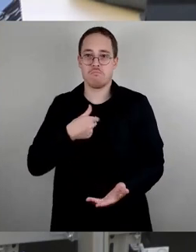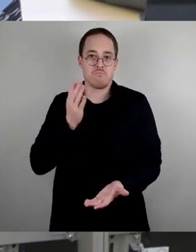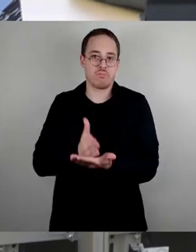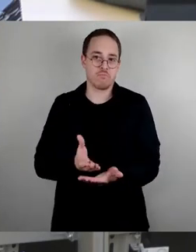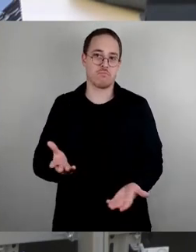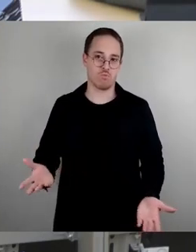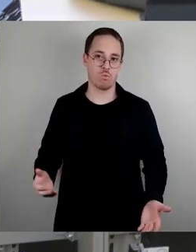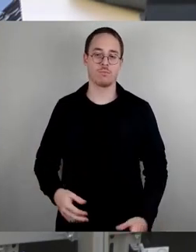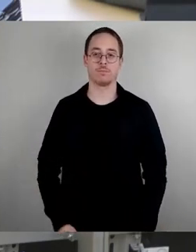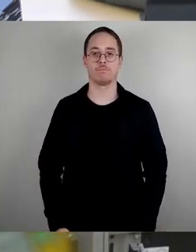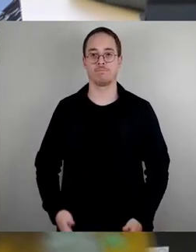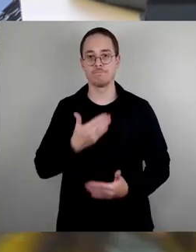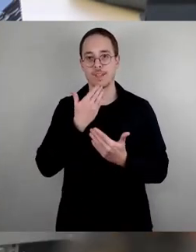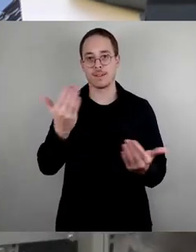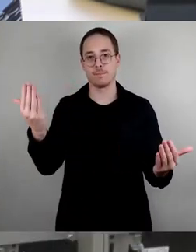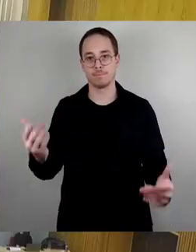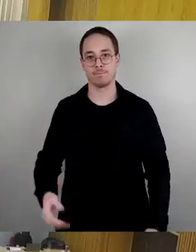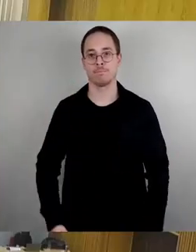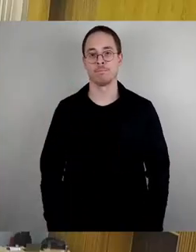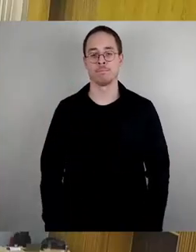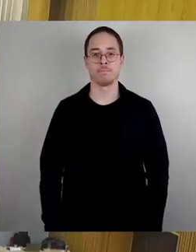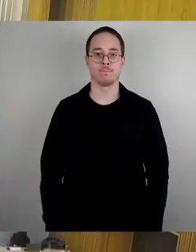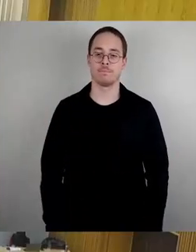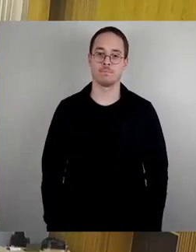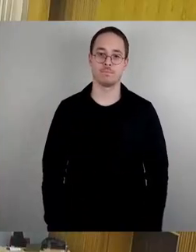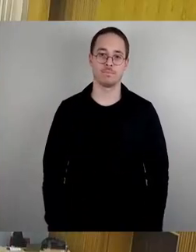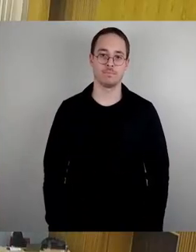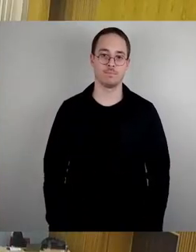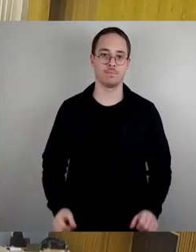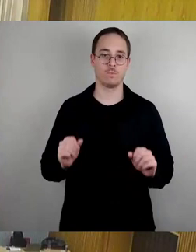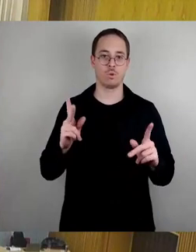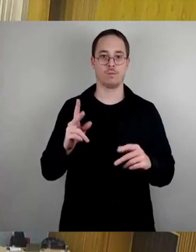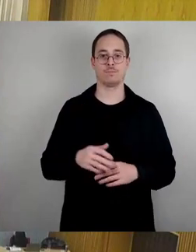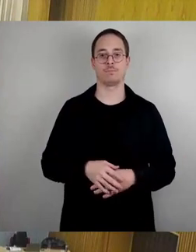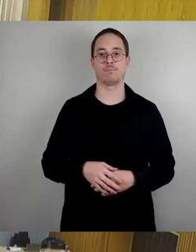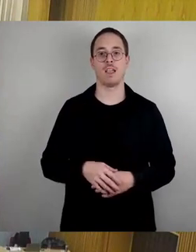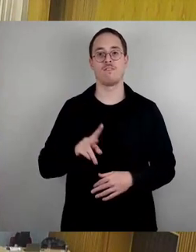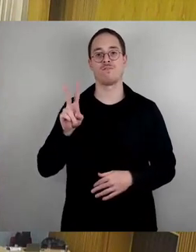machen sollte. Vielen Dank. Dann Veit Böhm, nächster Redner.